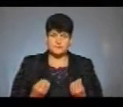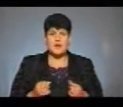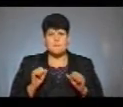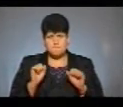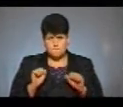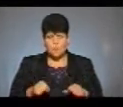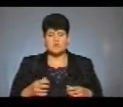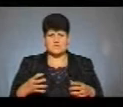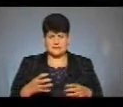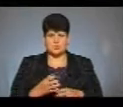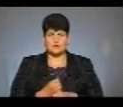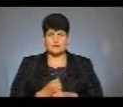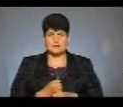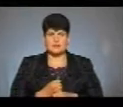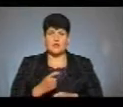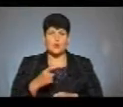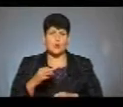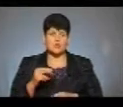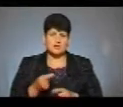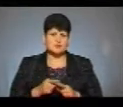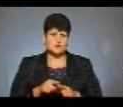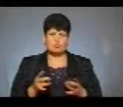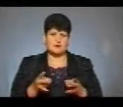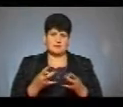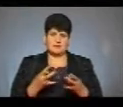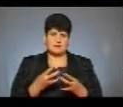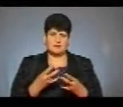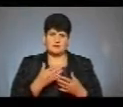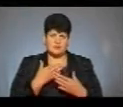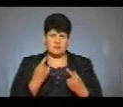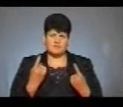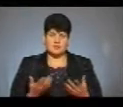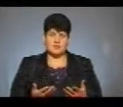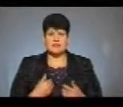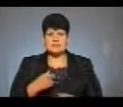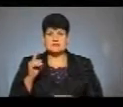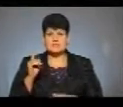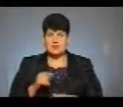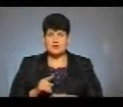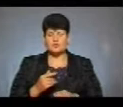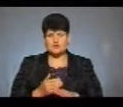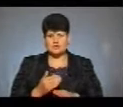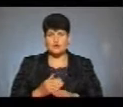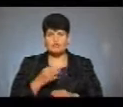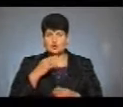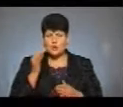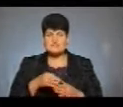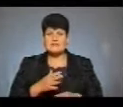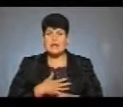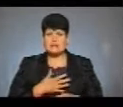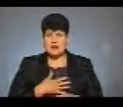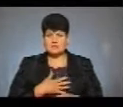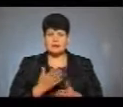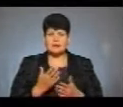Можна і скоротити. Хоча такої потреби великої немає. От, скажімо, я знаю частково досвід Канади,